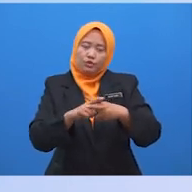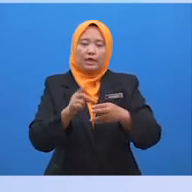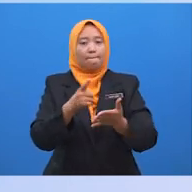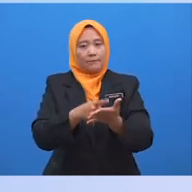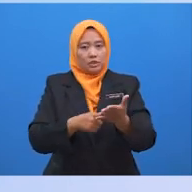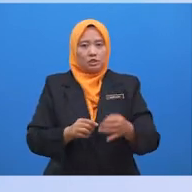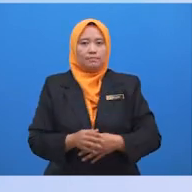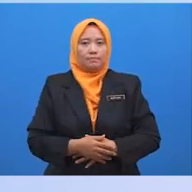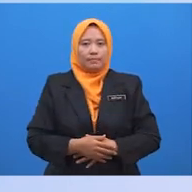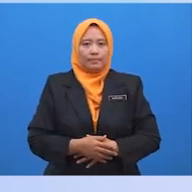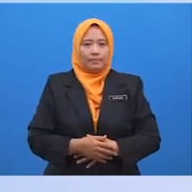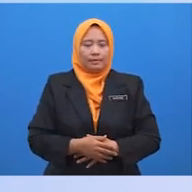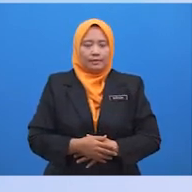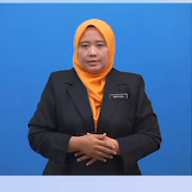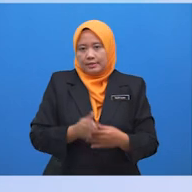Seterusnya,